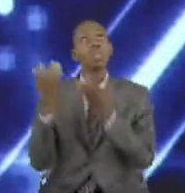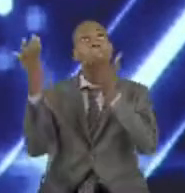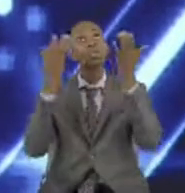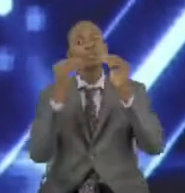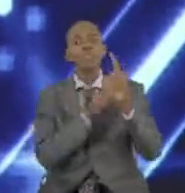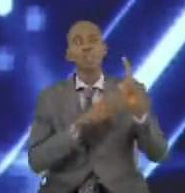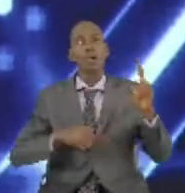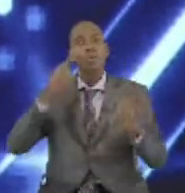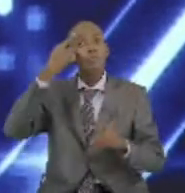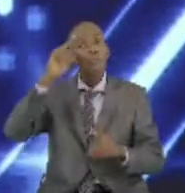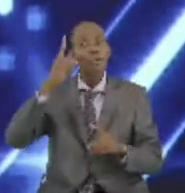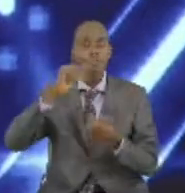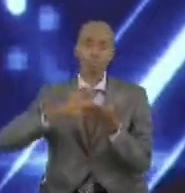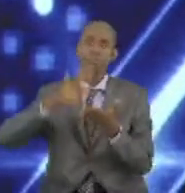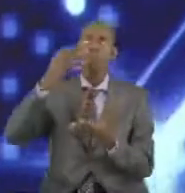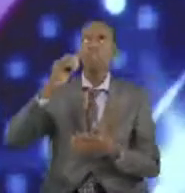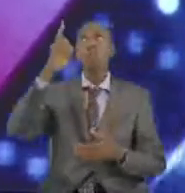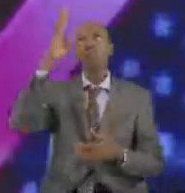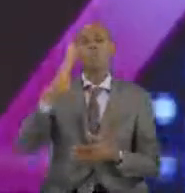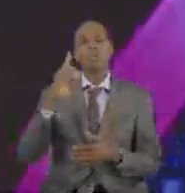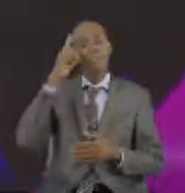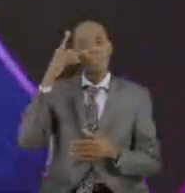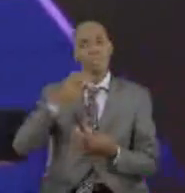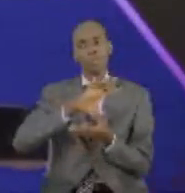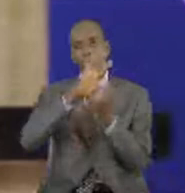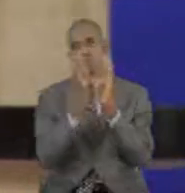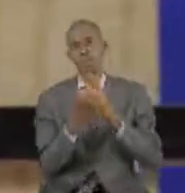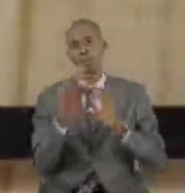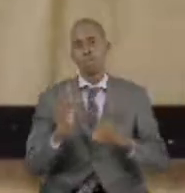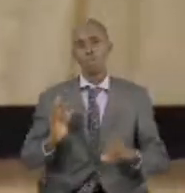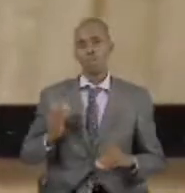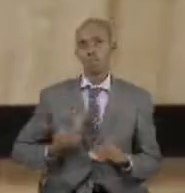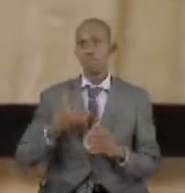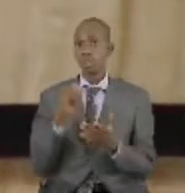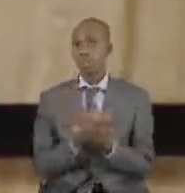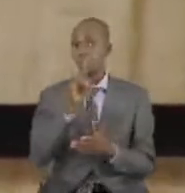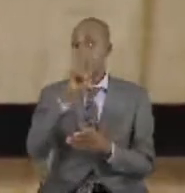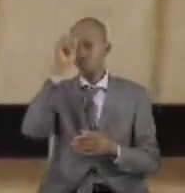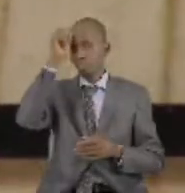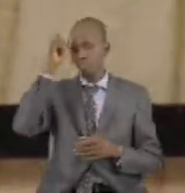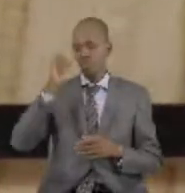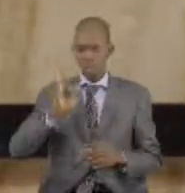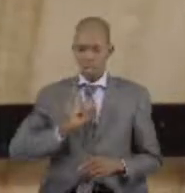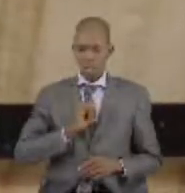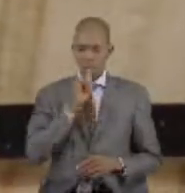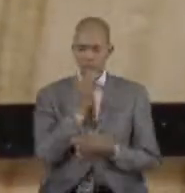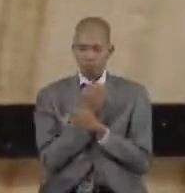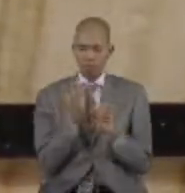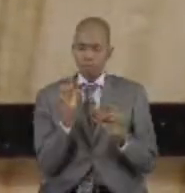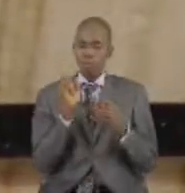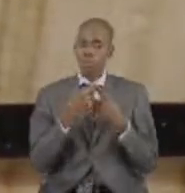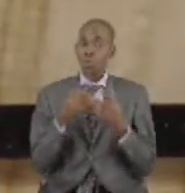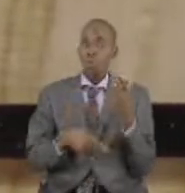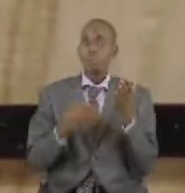pour la gloire de dieu pour la conversion des pièces des pêcheurs des armes mais la comprenez je suis servi pour